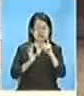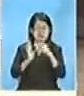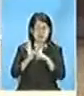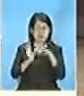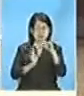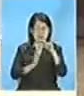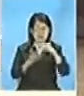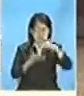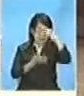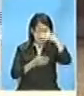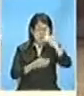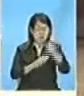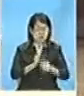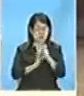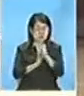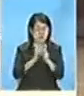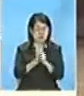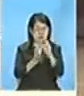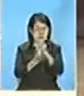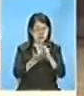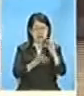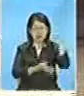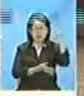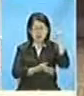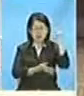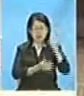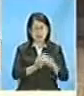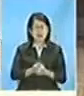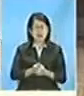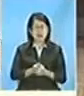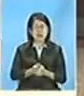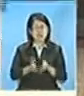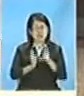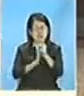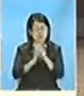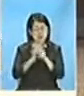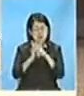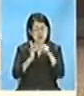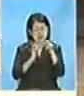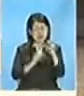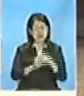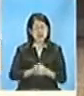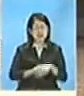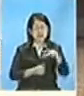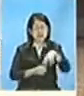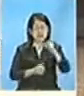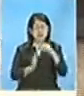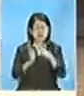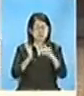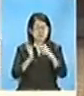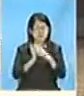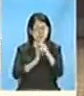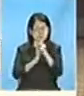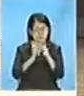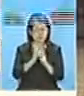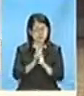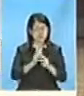ร์บัณฑิตจากมหาวิทยาลัยธรรมศาสตร์เนติบัณฑิตไทยจากสำนักอบรมศึกษากฎหมายแห่งเนติบัณฑิตยส